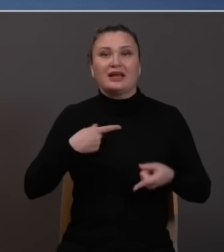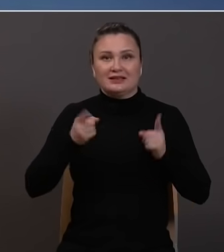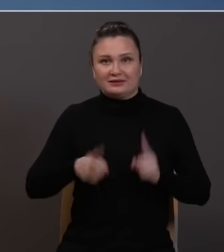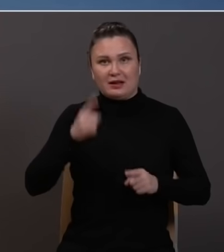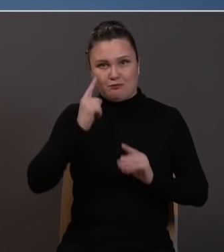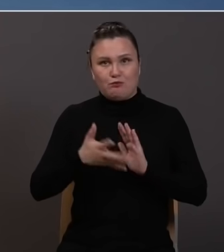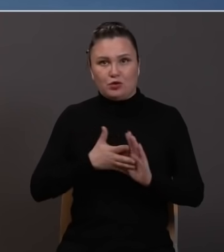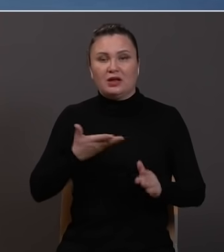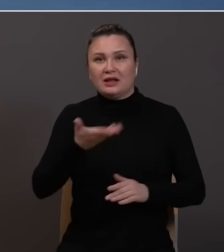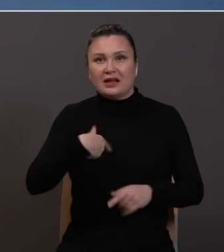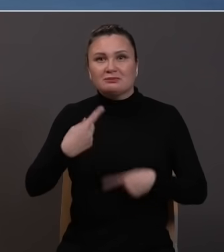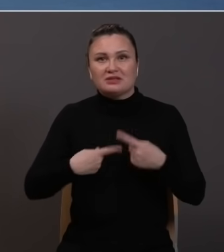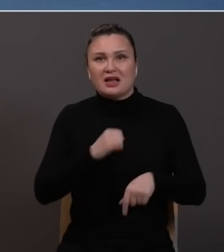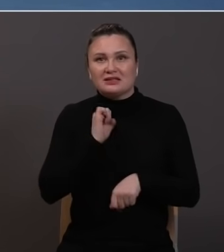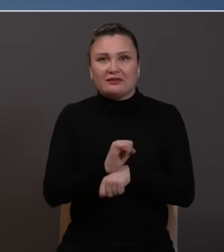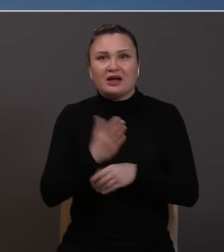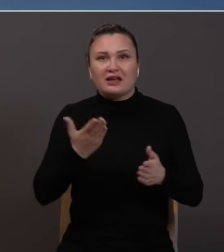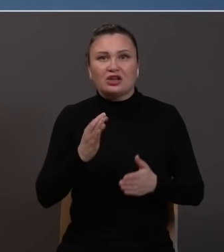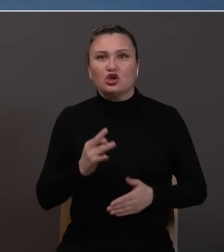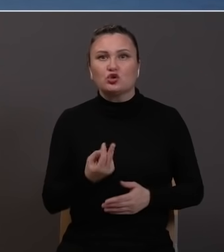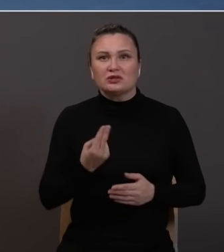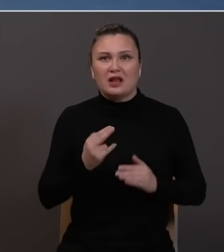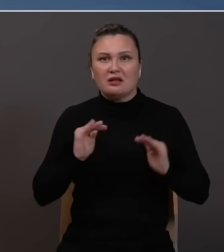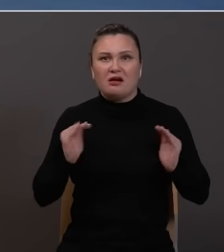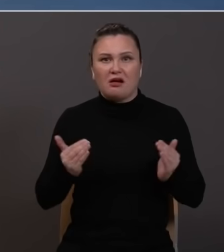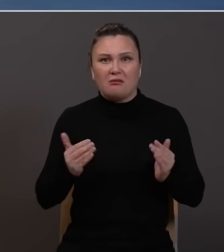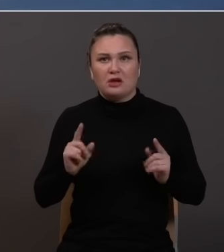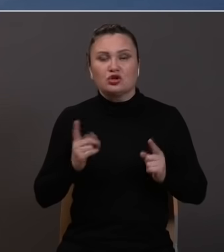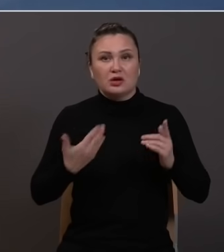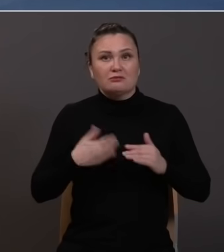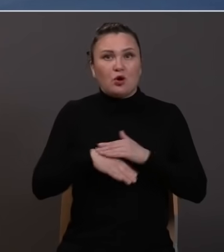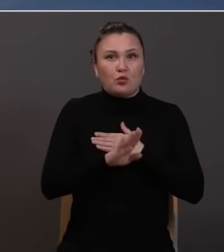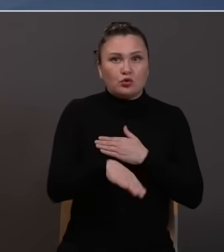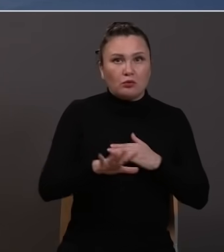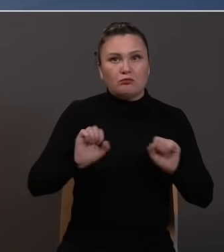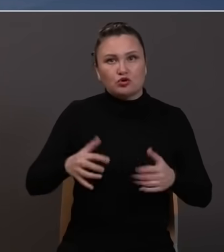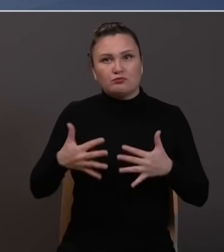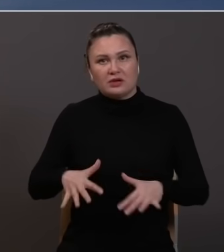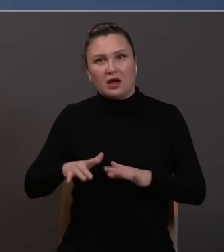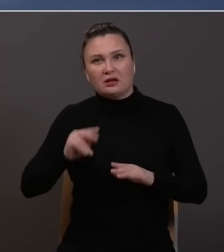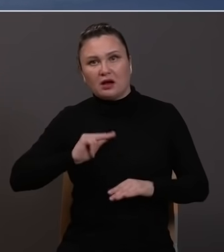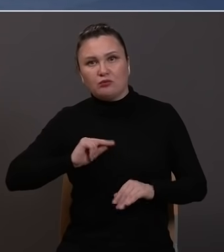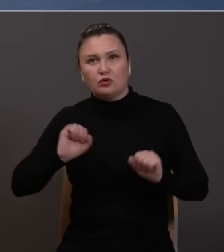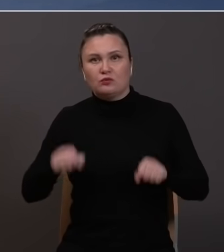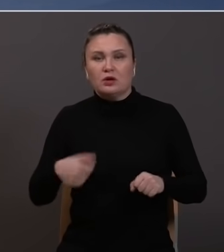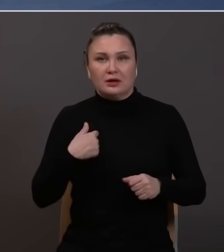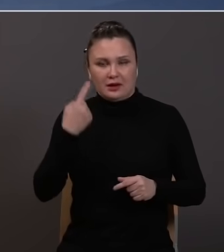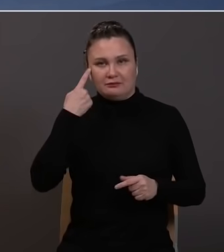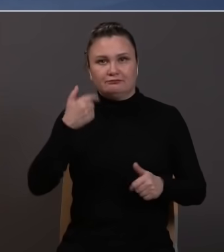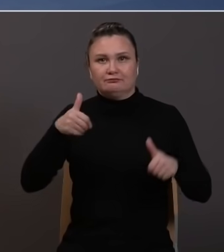что нас постоянно останавливают какие-то социальные рамки, что вот если мы уйдем отсюда, мы можем потерять работу, можем здесь. И я